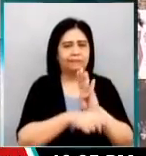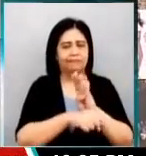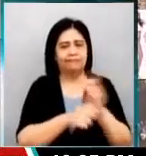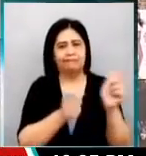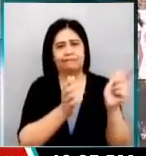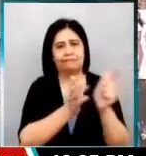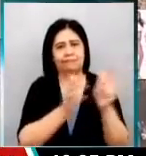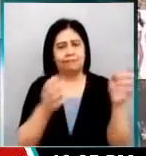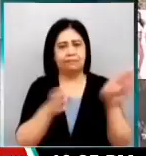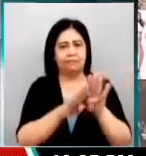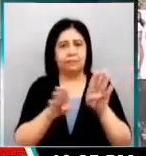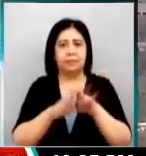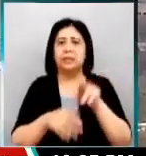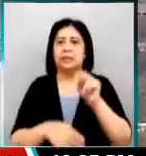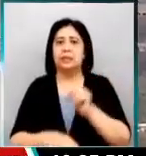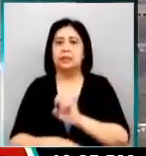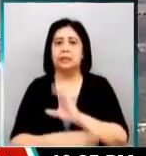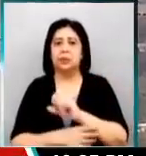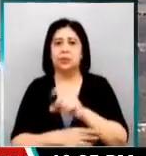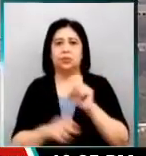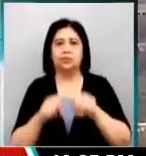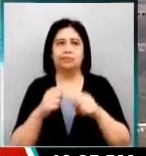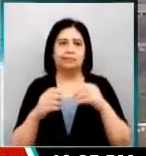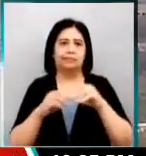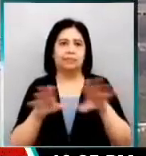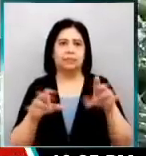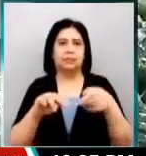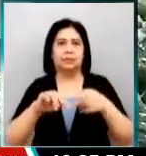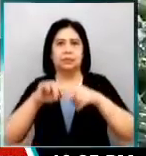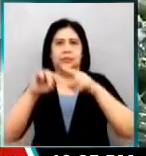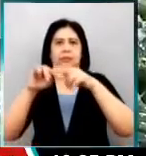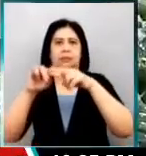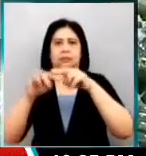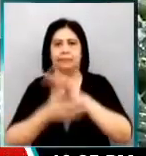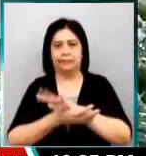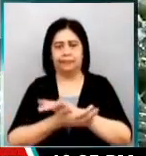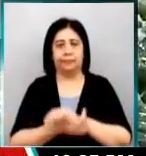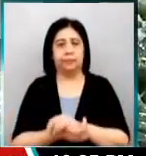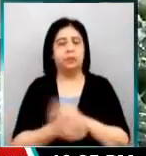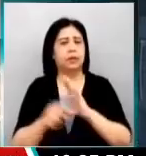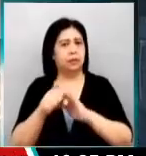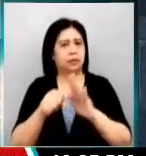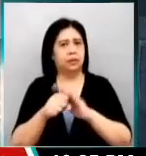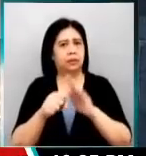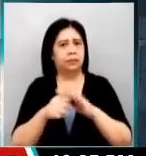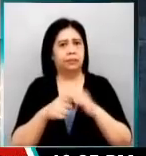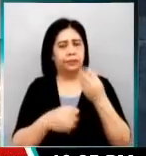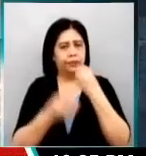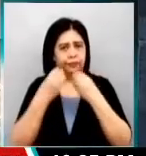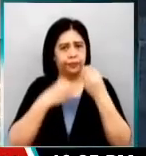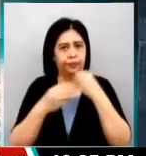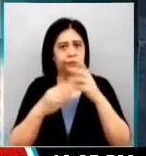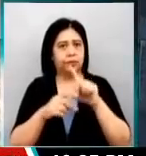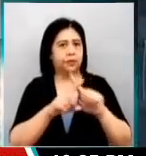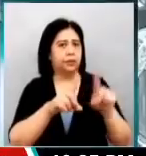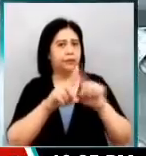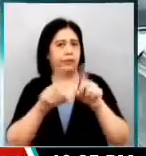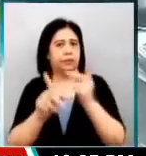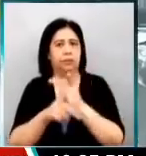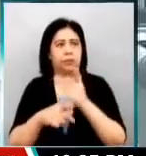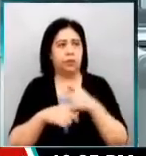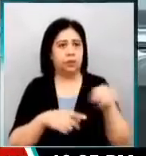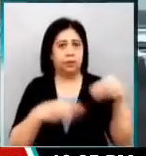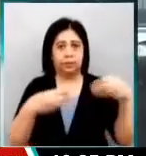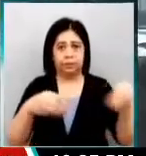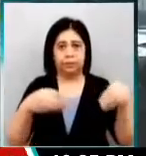ECQ para matanggal ang posibilidad ng surge ng COVID cases. Sapat naman daw ang supply ng pagkain at iba pang produkto sa mga pamilihan.